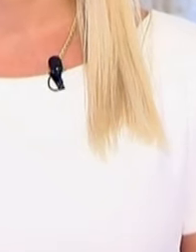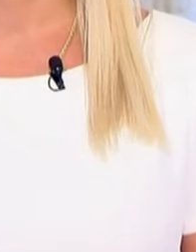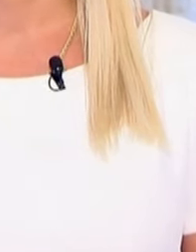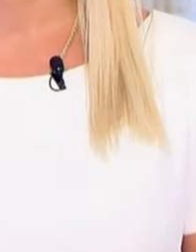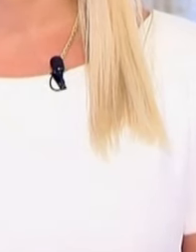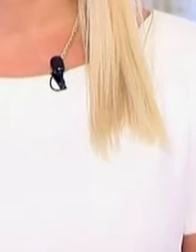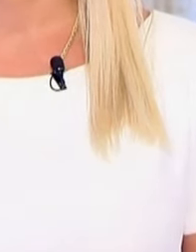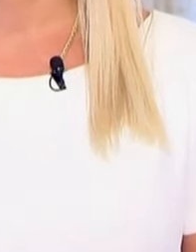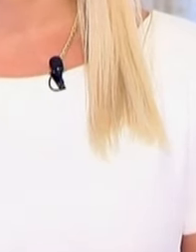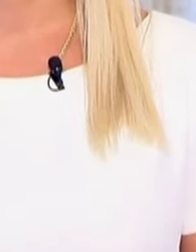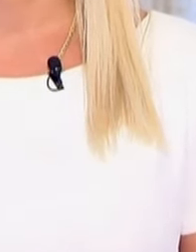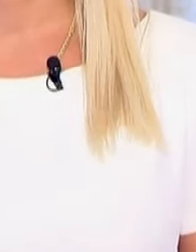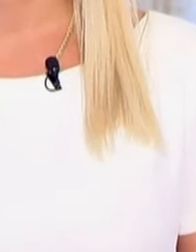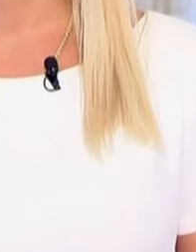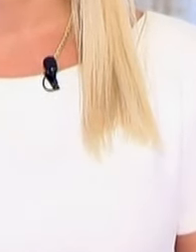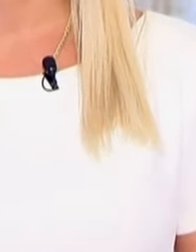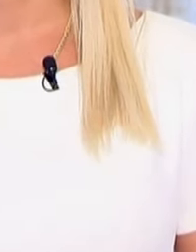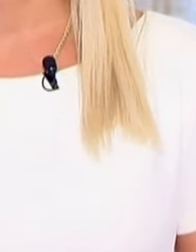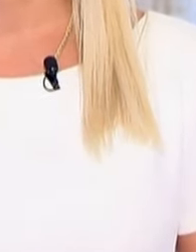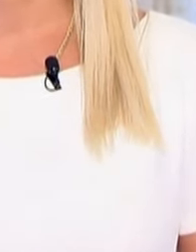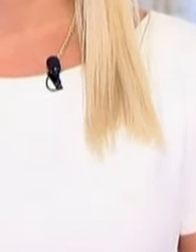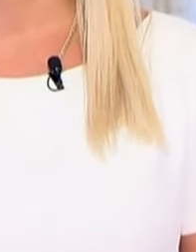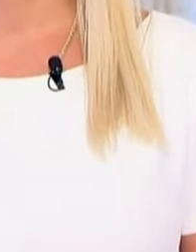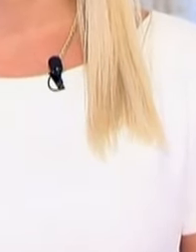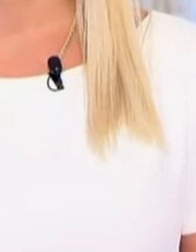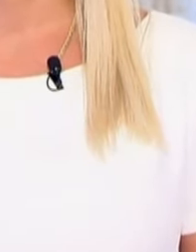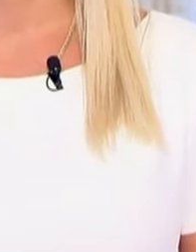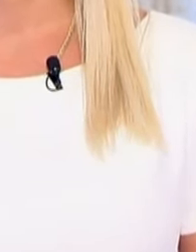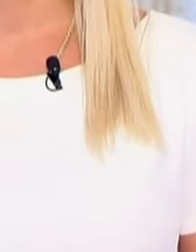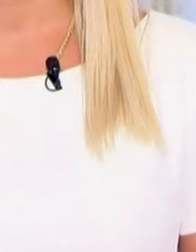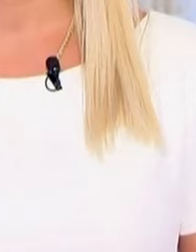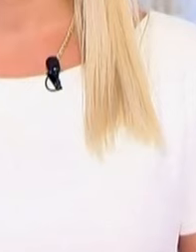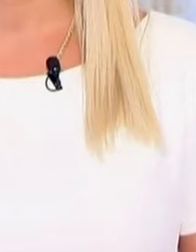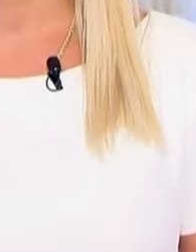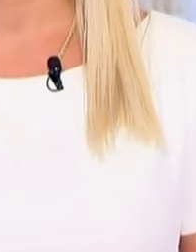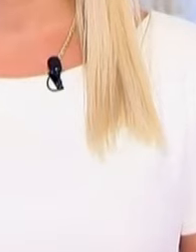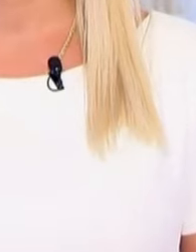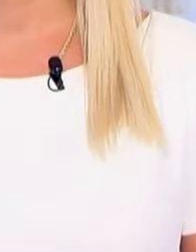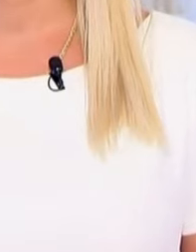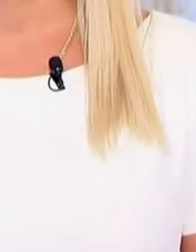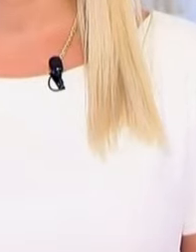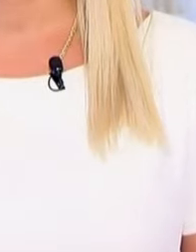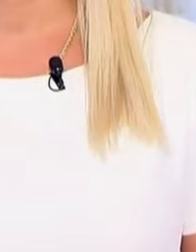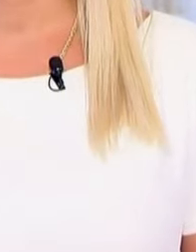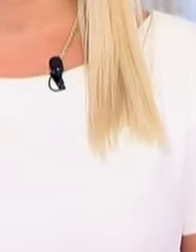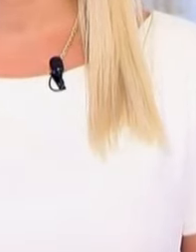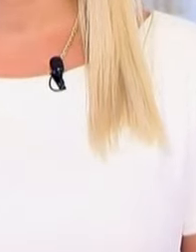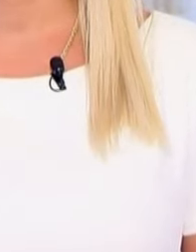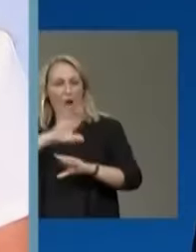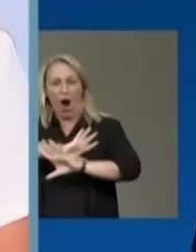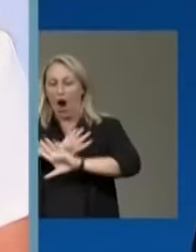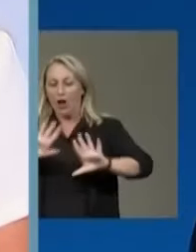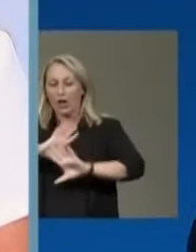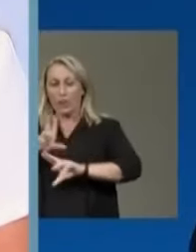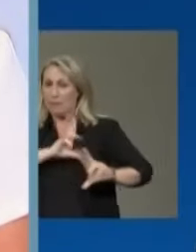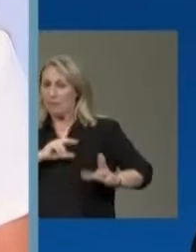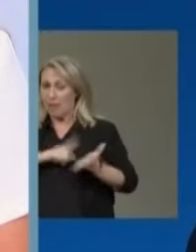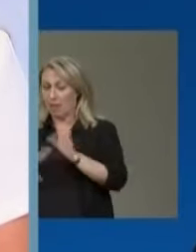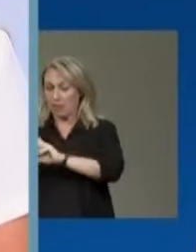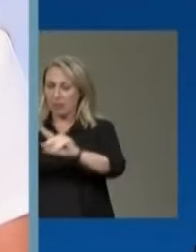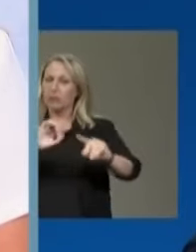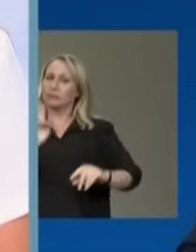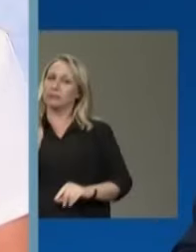πολύ ψηλά στην ατζέντα της κυβέρνησης. Ο πρώτος στόχος είναι ο μέσος μισθός έως το 2027 να διαμορφωθεί